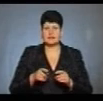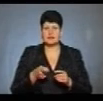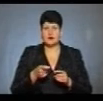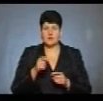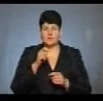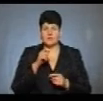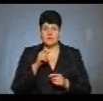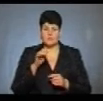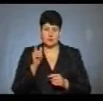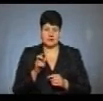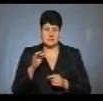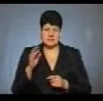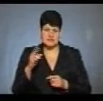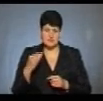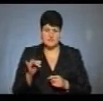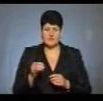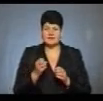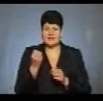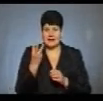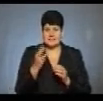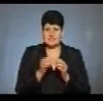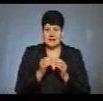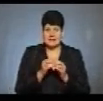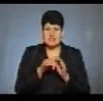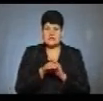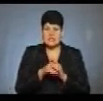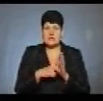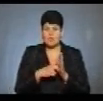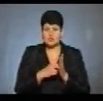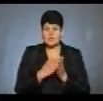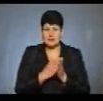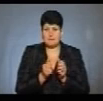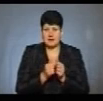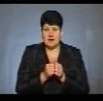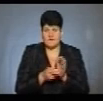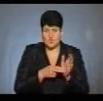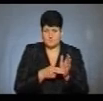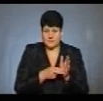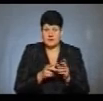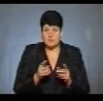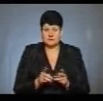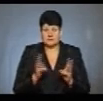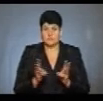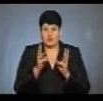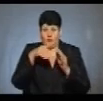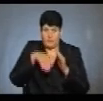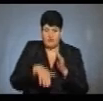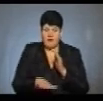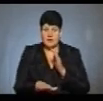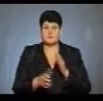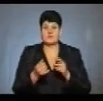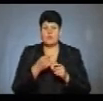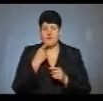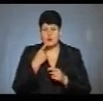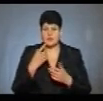Богдан Цицький. Нагадаю, о 13:10 на складі пошти, що знаходиться на привокзальному майдані, загорівся підвал. За словами помічника